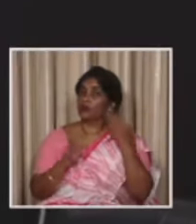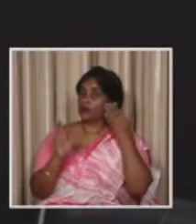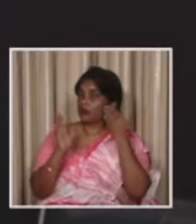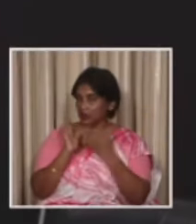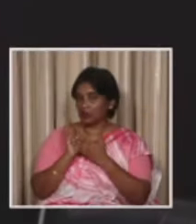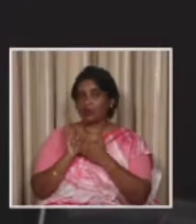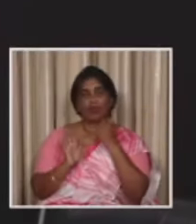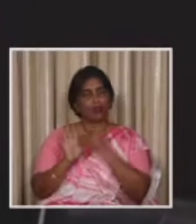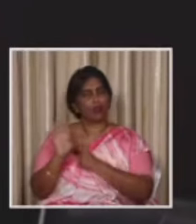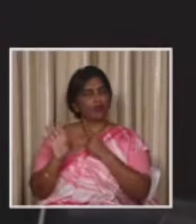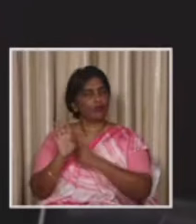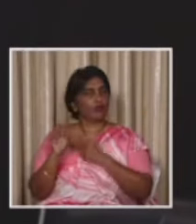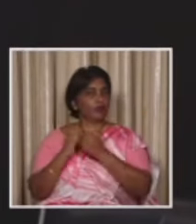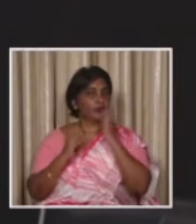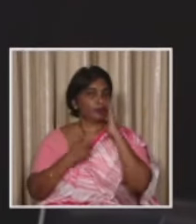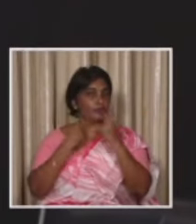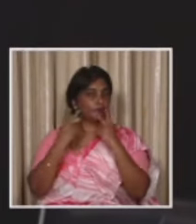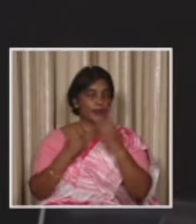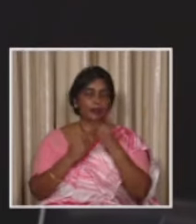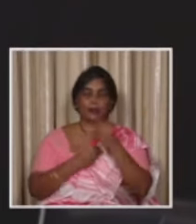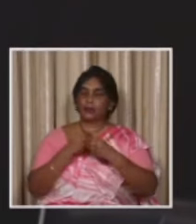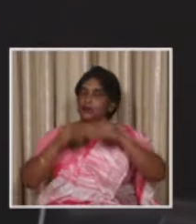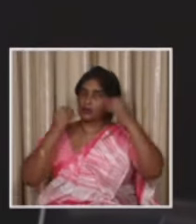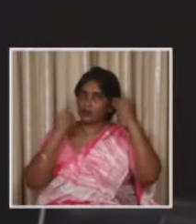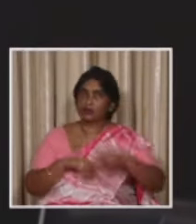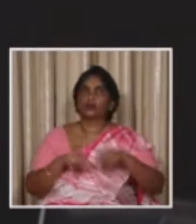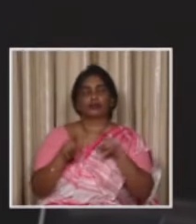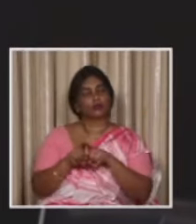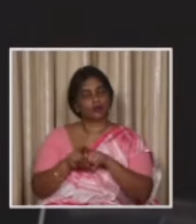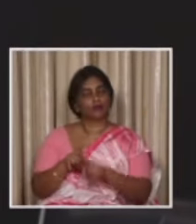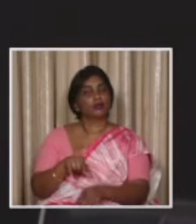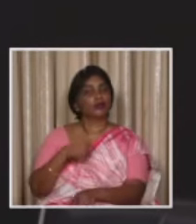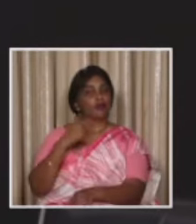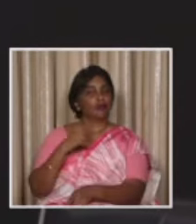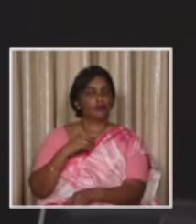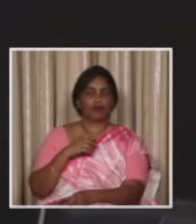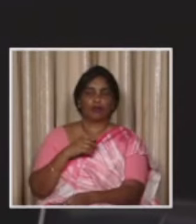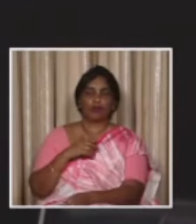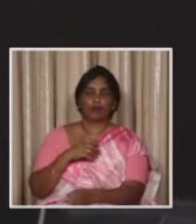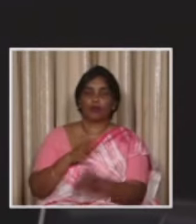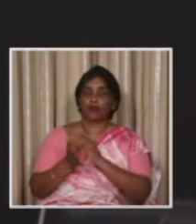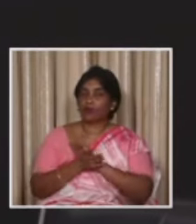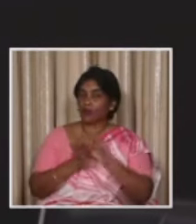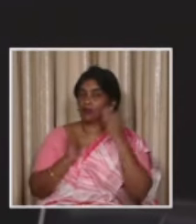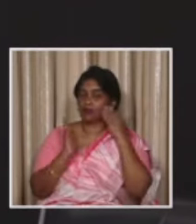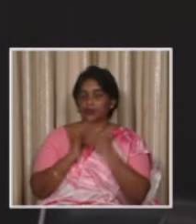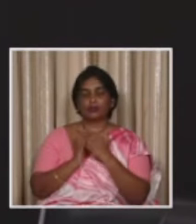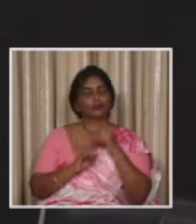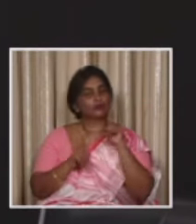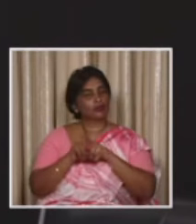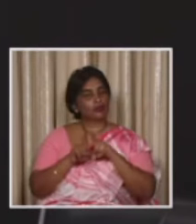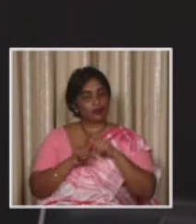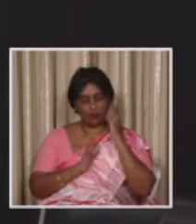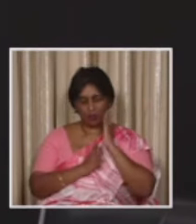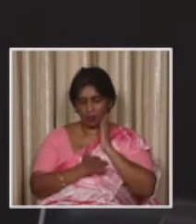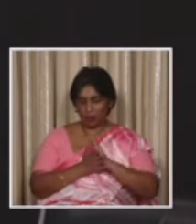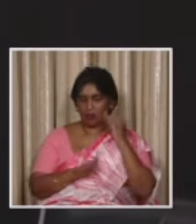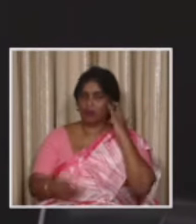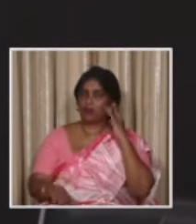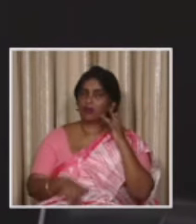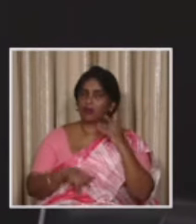ඒ අවුරුදු ගානක සංචාරක ව්‍යාපාරය කඩා වැටීම තුළ ඒ හෝටල් පද්ධතිය සහ ඒ ආශ්‍රිත තිබ්බ හෝටල්